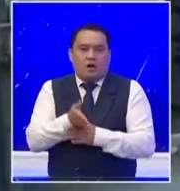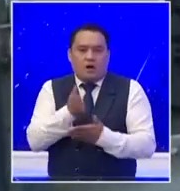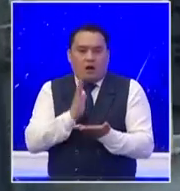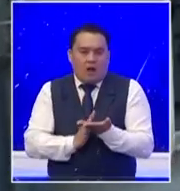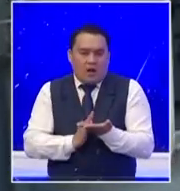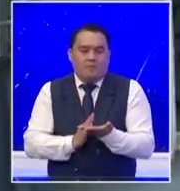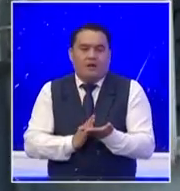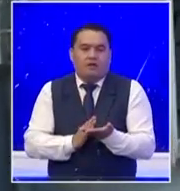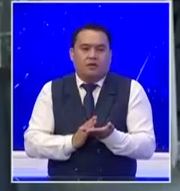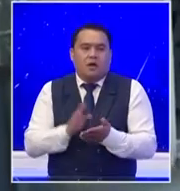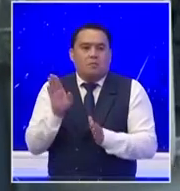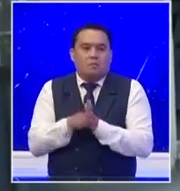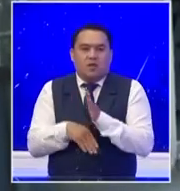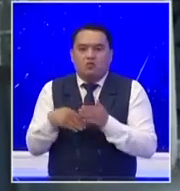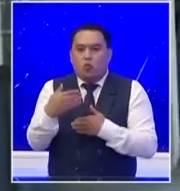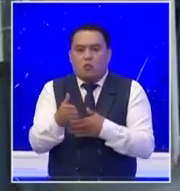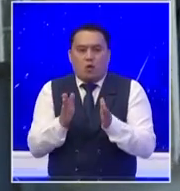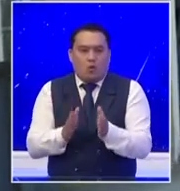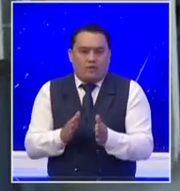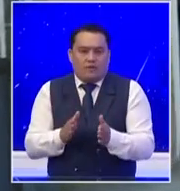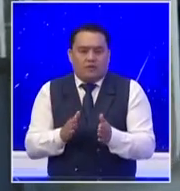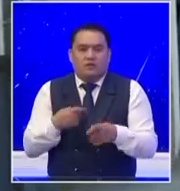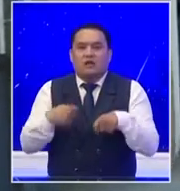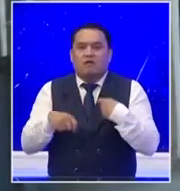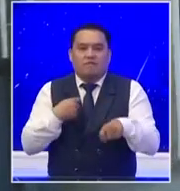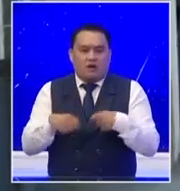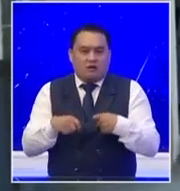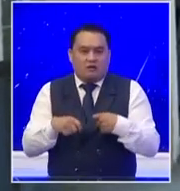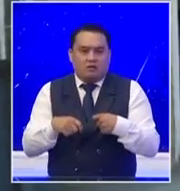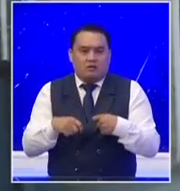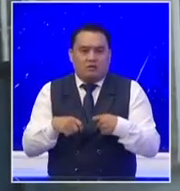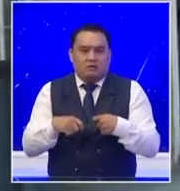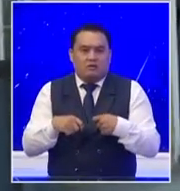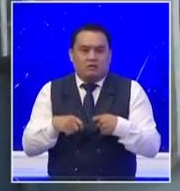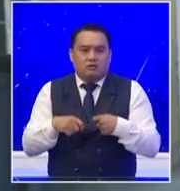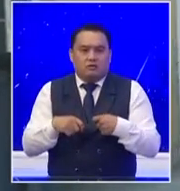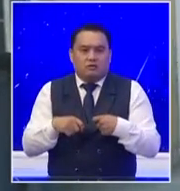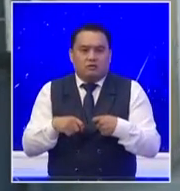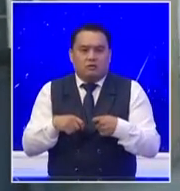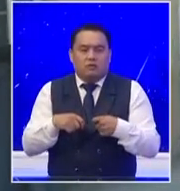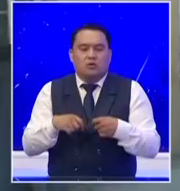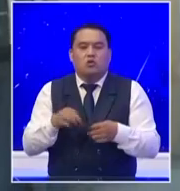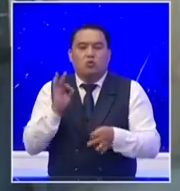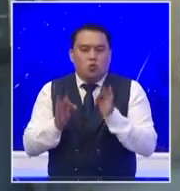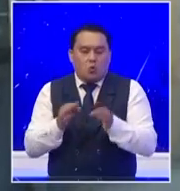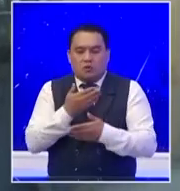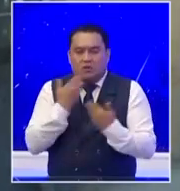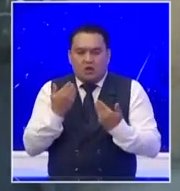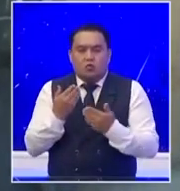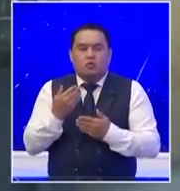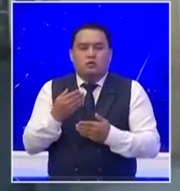хлебобулочных изделий без упаковки. Теперь товар на валном лежит, сандез-режим не соблюдается, антисептики